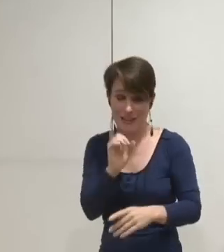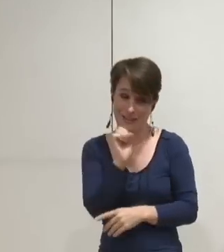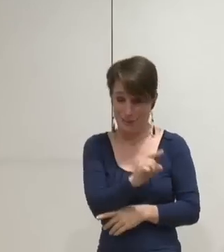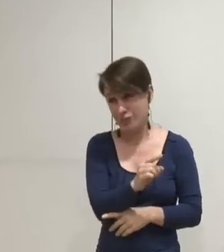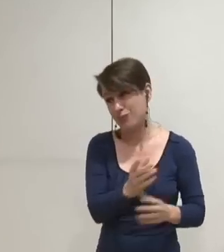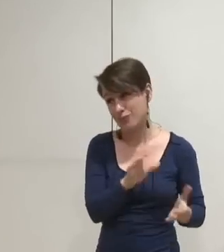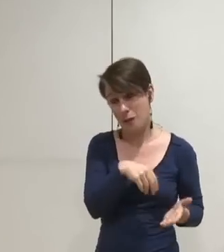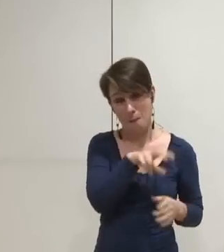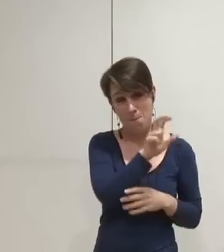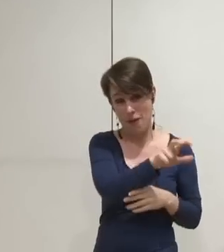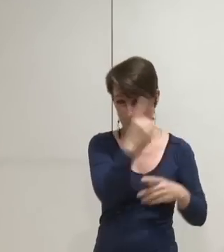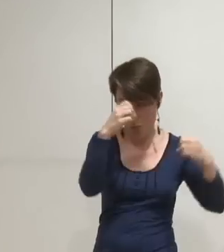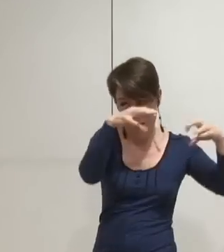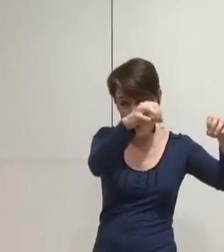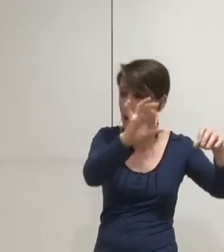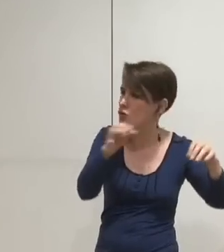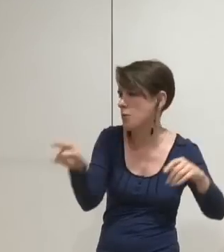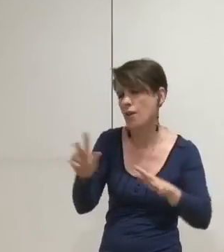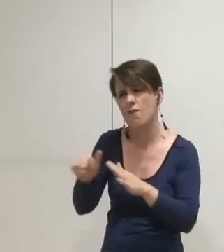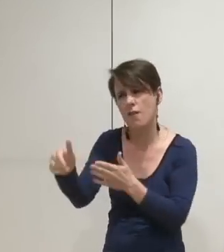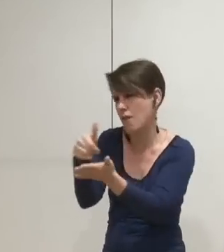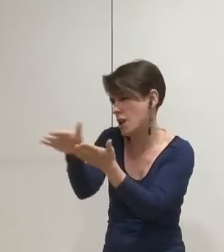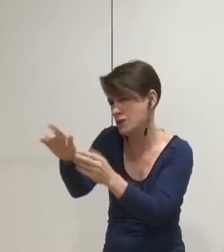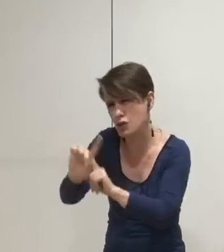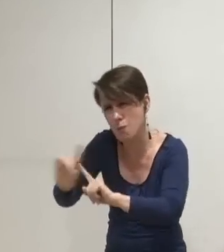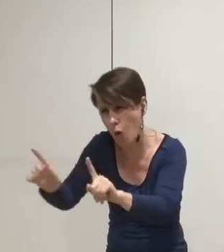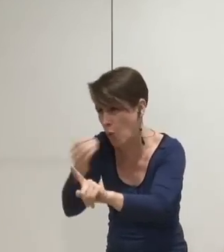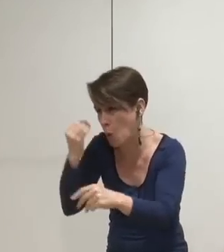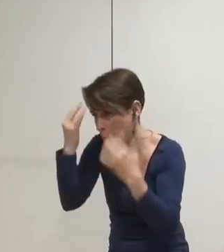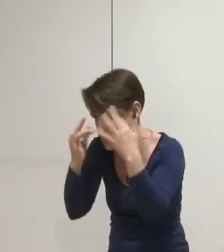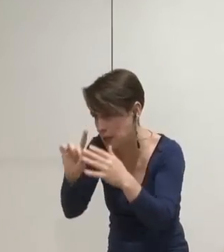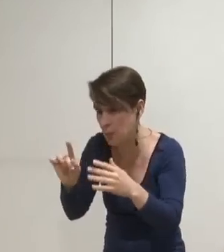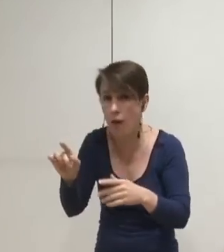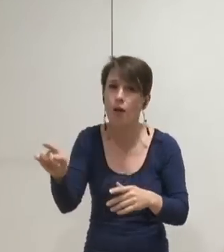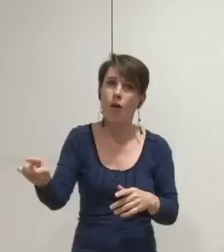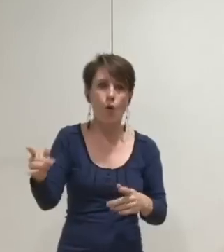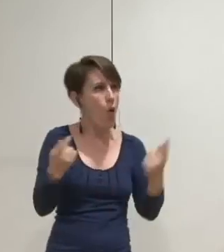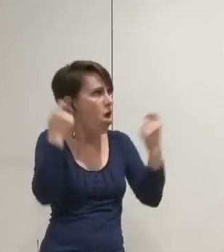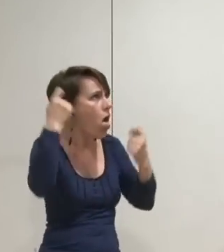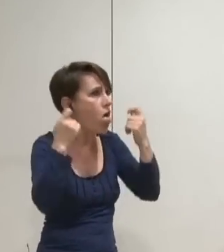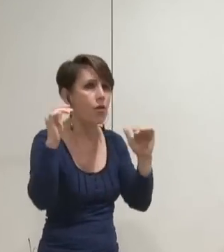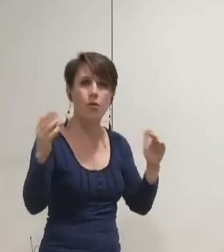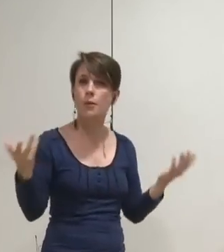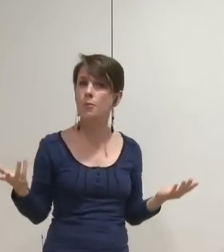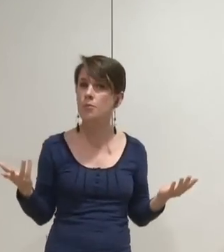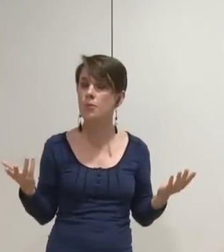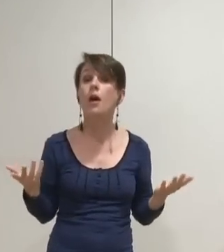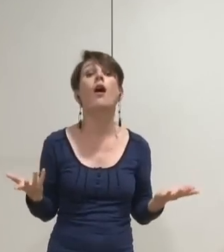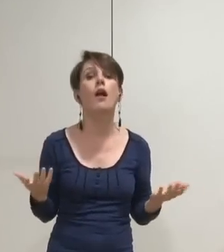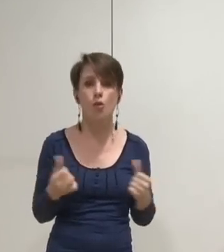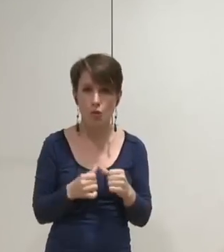sein de l'entreprise ce n'était bien évidemment pas suffisant et nous avions à l'époque le choix entre passer en